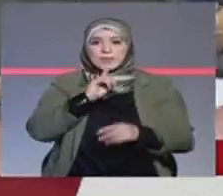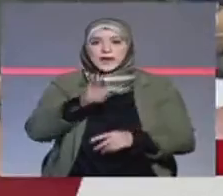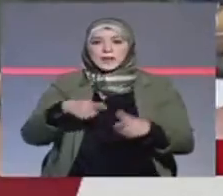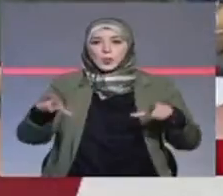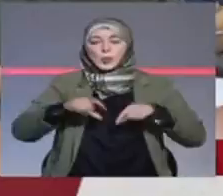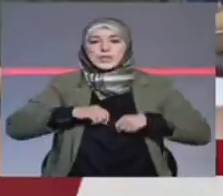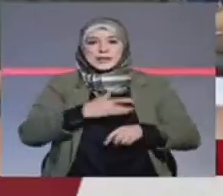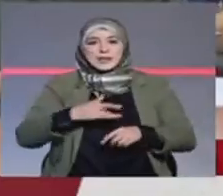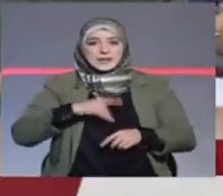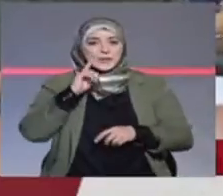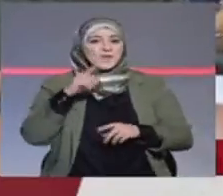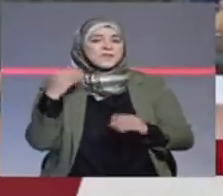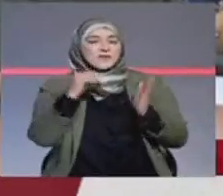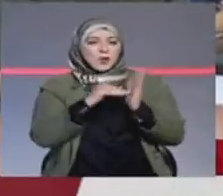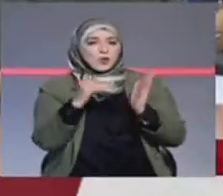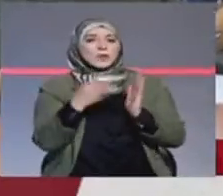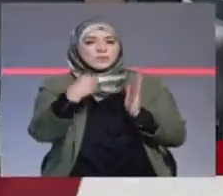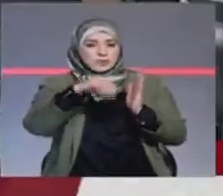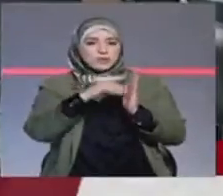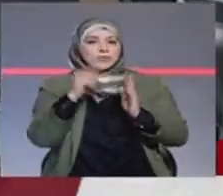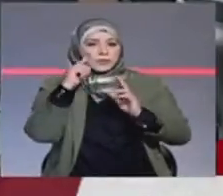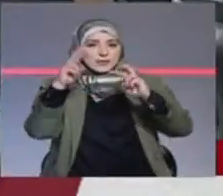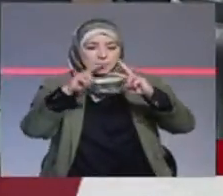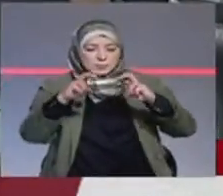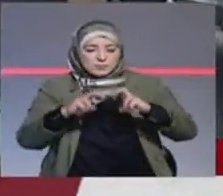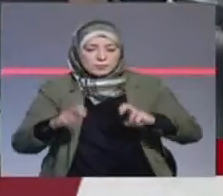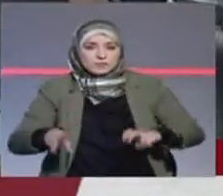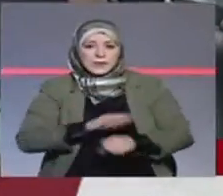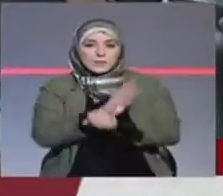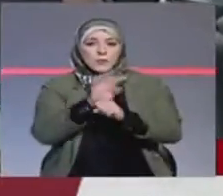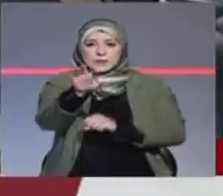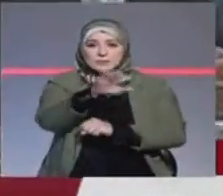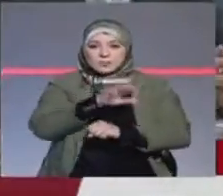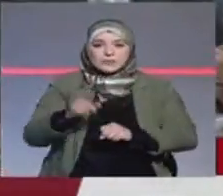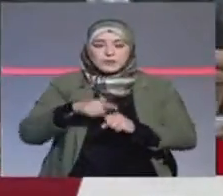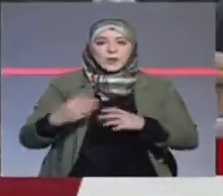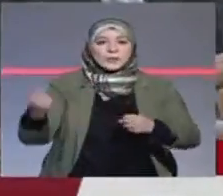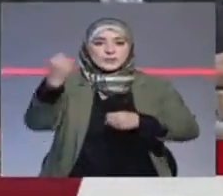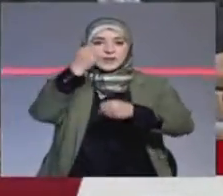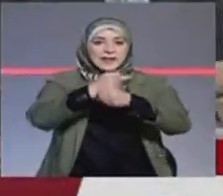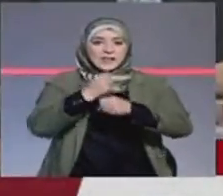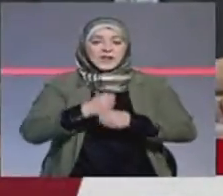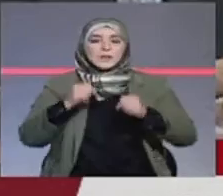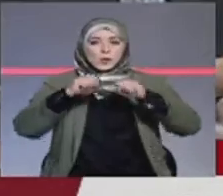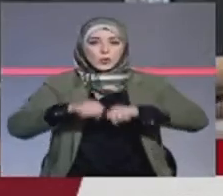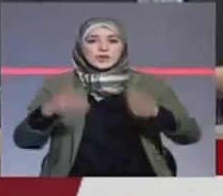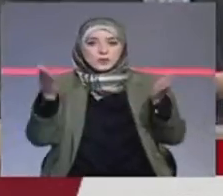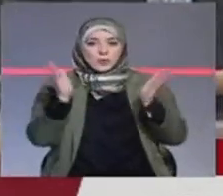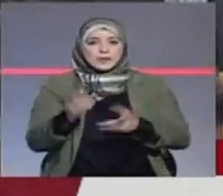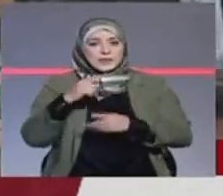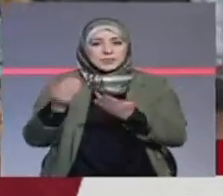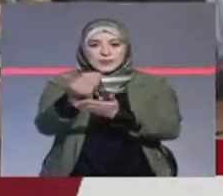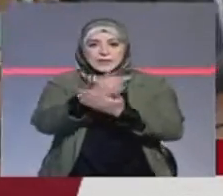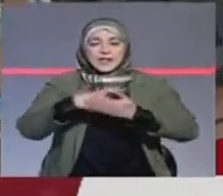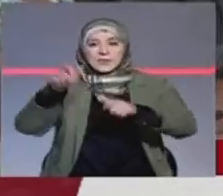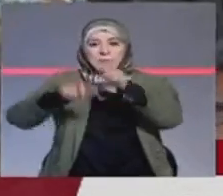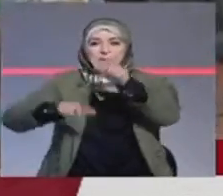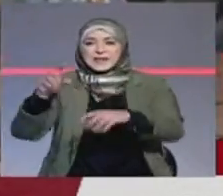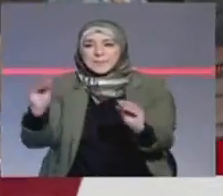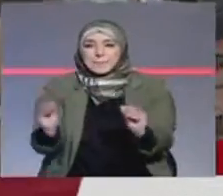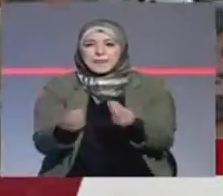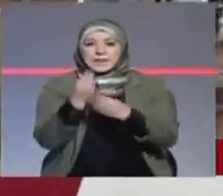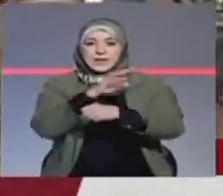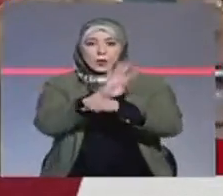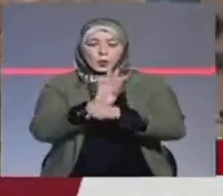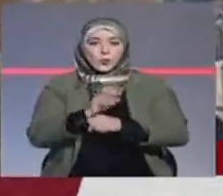وزارة الصحة إقرار تكثيف حملات التقصي في عديد الجهات وترفيع من قدرة المؤسسات الصحية على التكفل بالمرضى في بداية المرض.